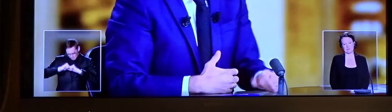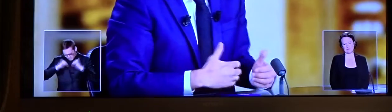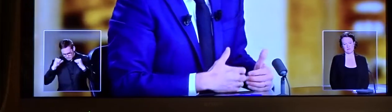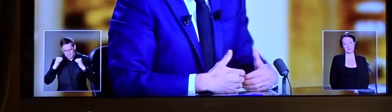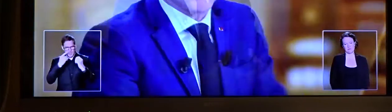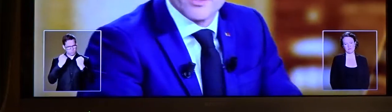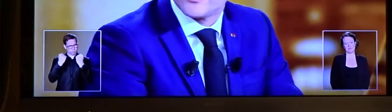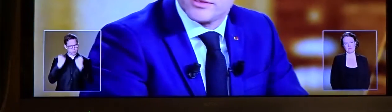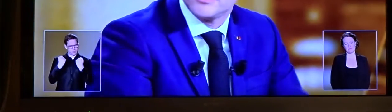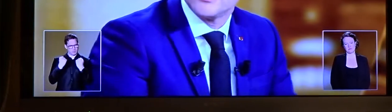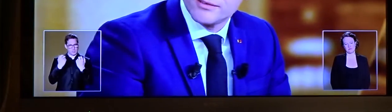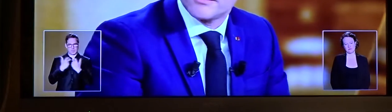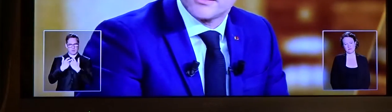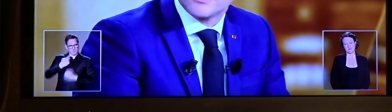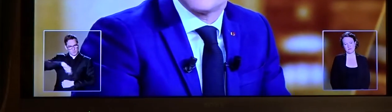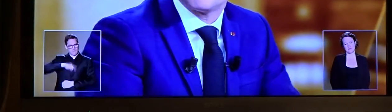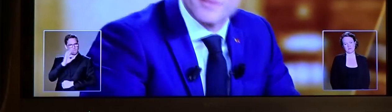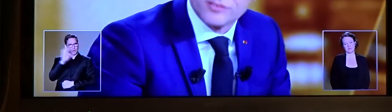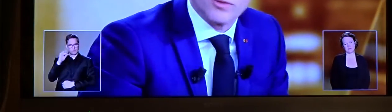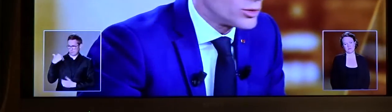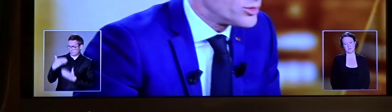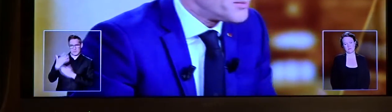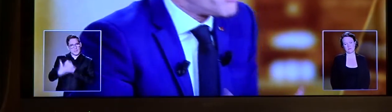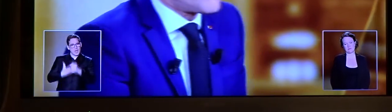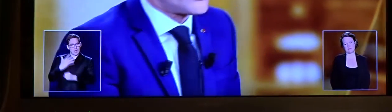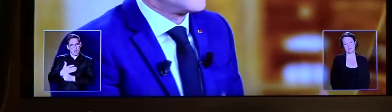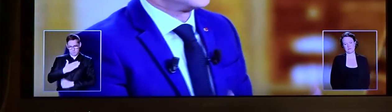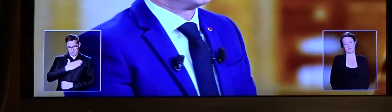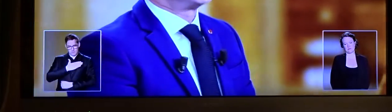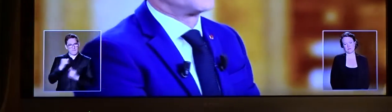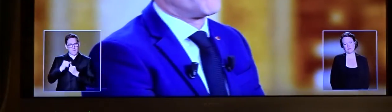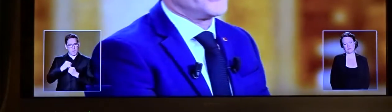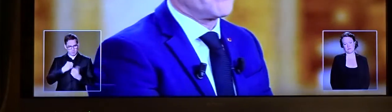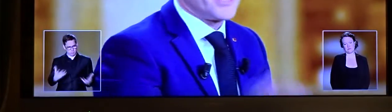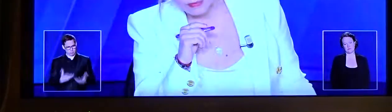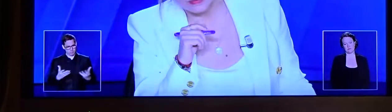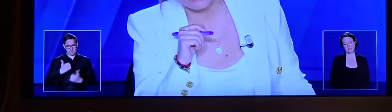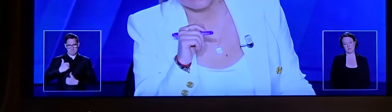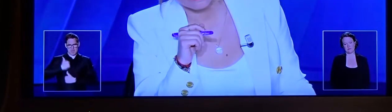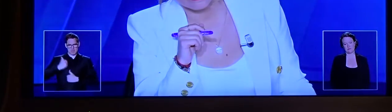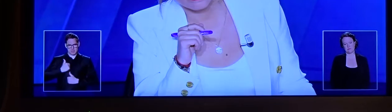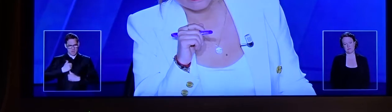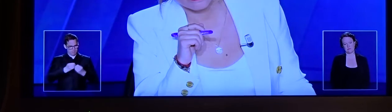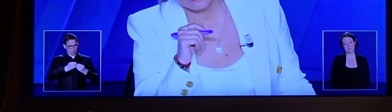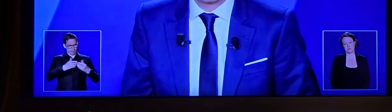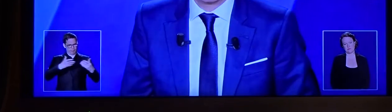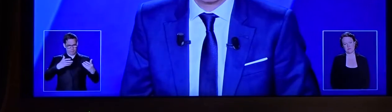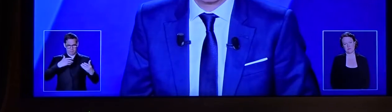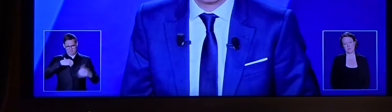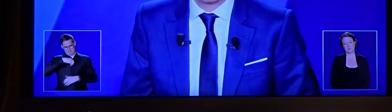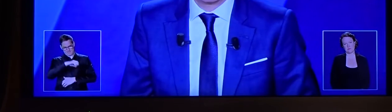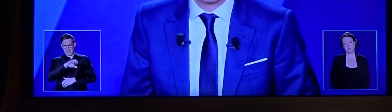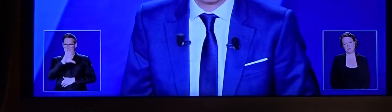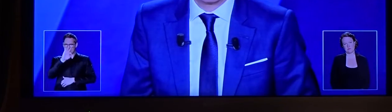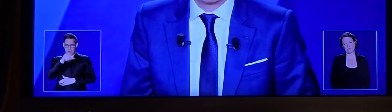comme la France, et c'est pourquoi j'ai réinvesti ces 5 dernières années massivement dans nos armées pour avoir un modèle complet d'armée, aller vers les 50 milliards conformément à la